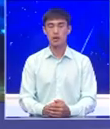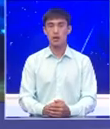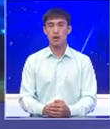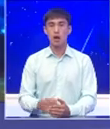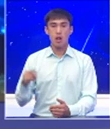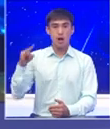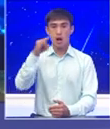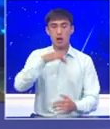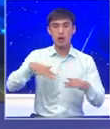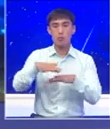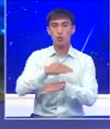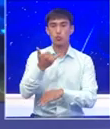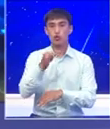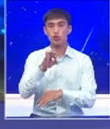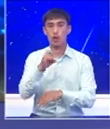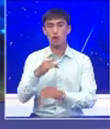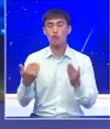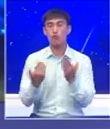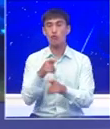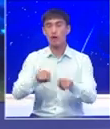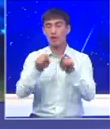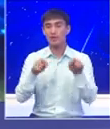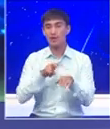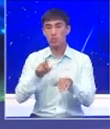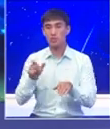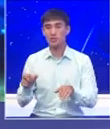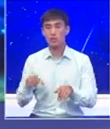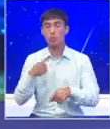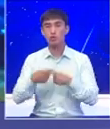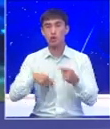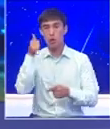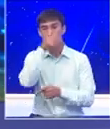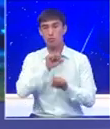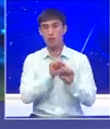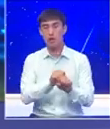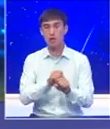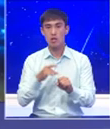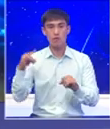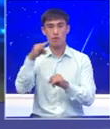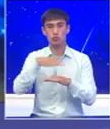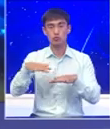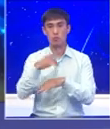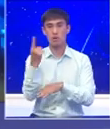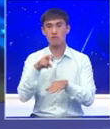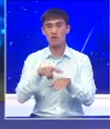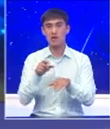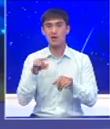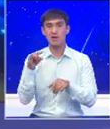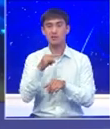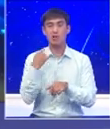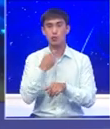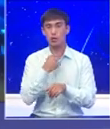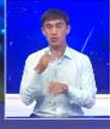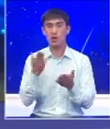Прилетели. Аэропорт Ушарал вновь открыт для пассажиров. После годового перерыва воздушная гавань приняла первый рейс из Талдыкургана. Каким